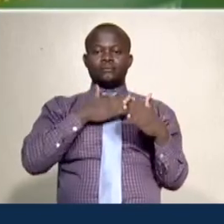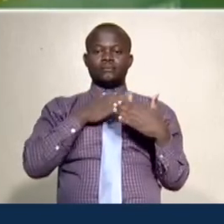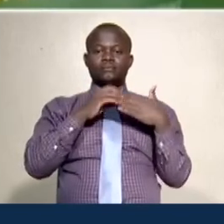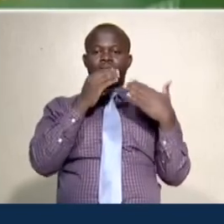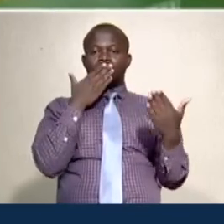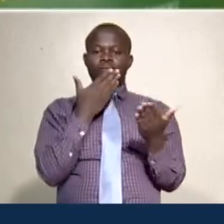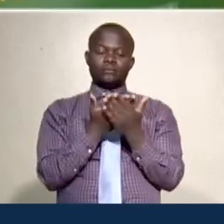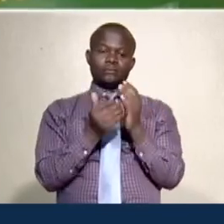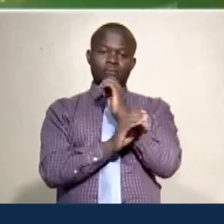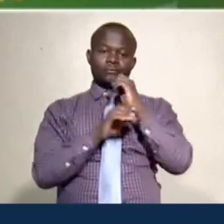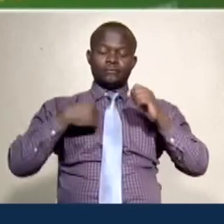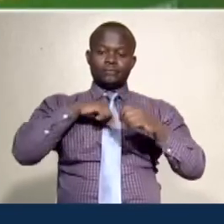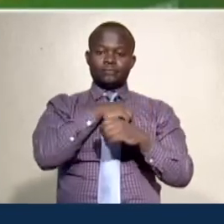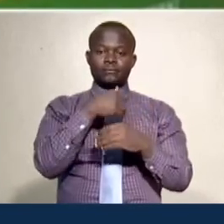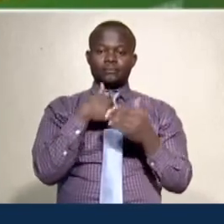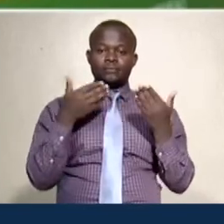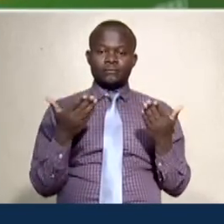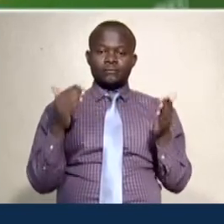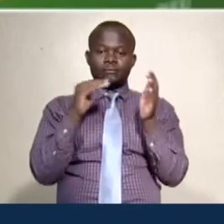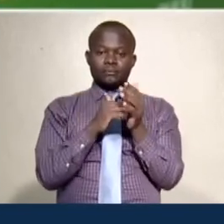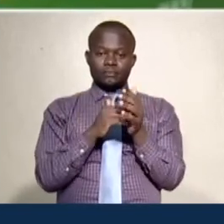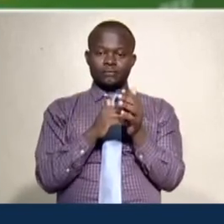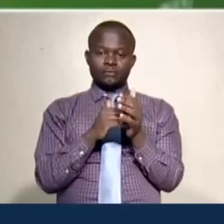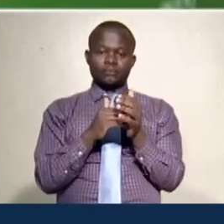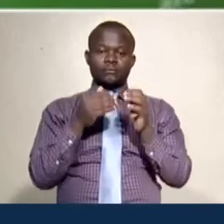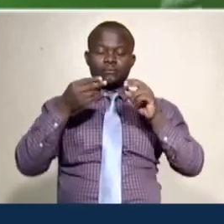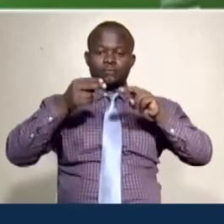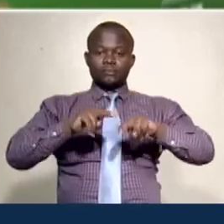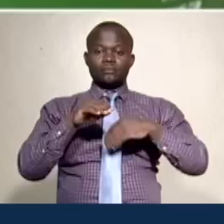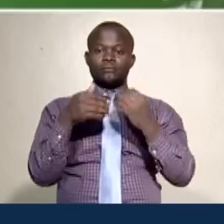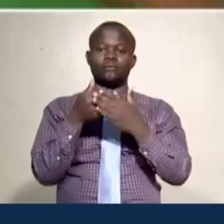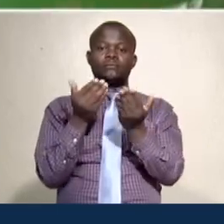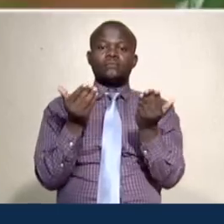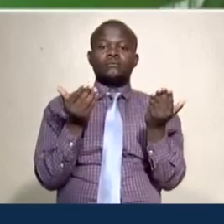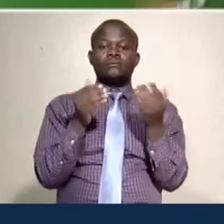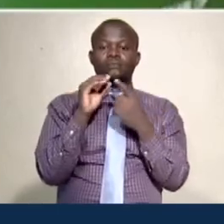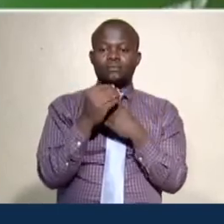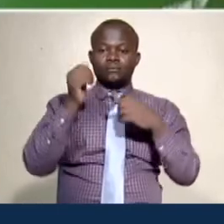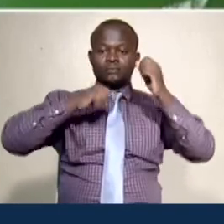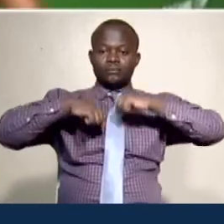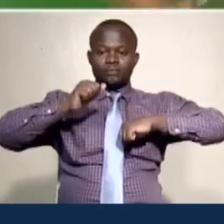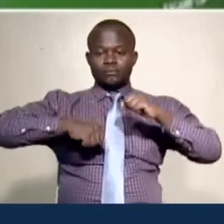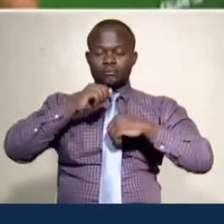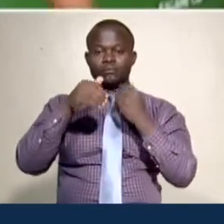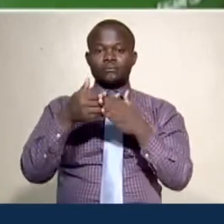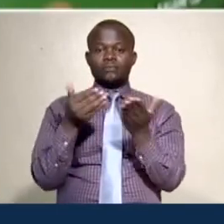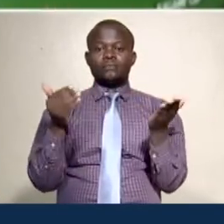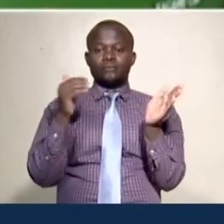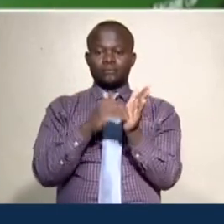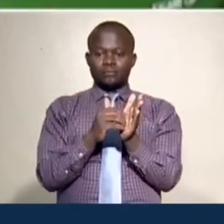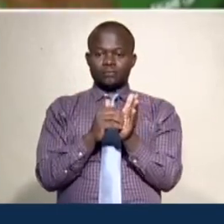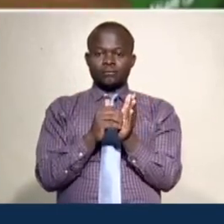myiza igihugu cyacu gifite, ndetse hakaba no niwo muco wo kurushanwa